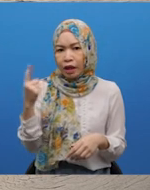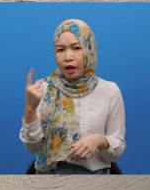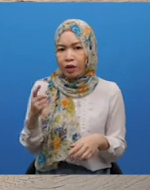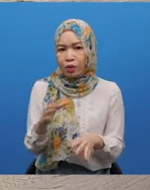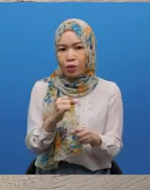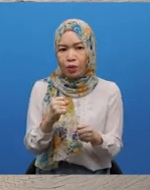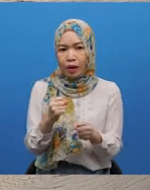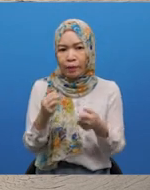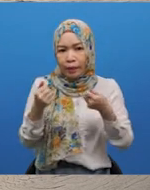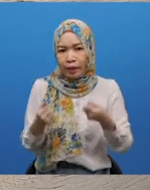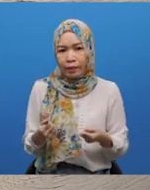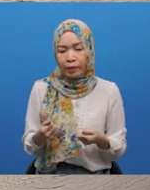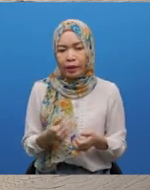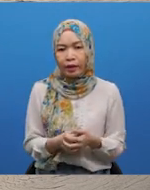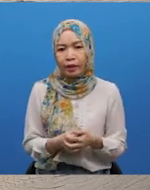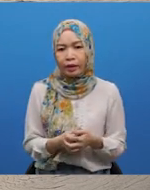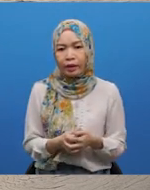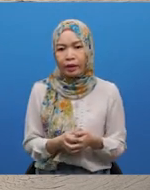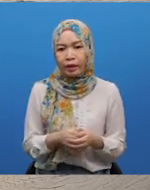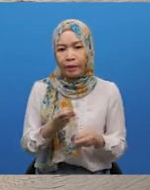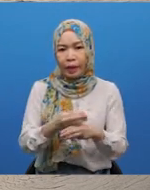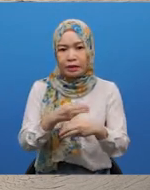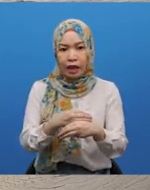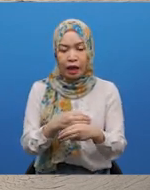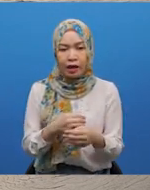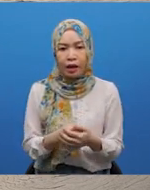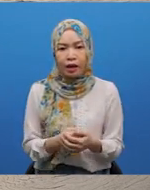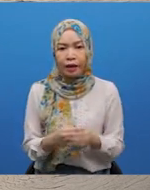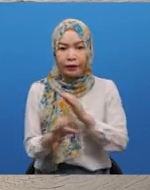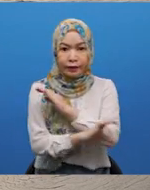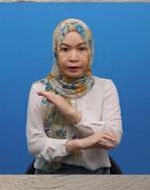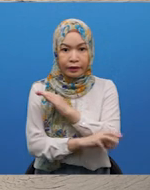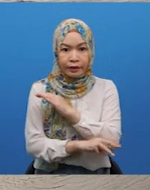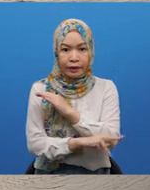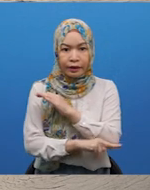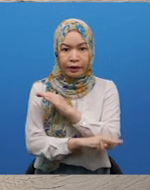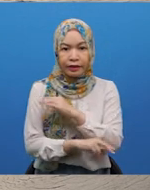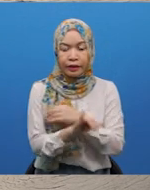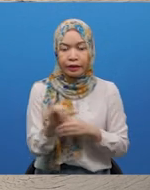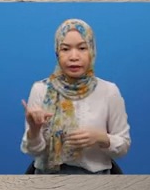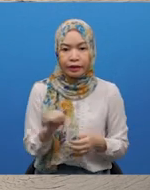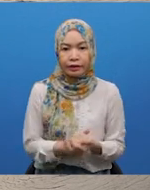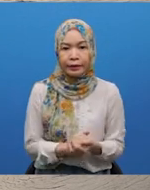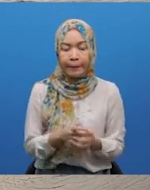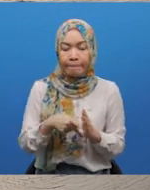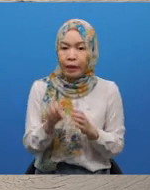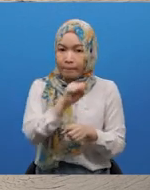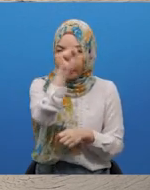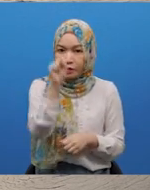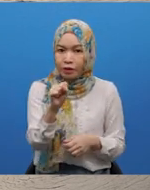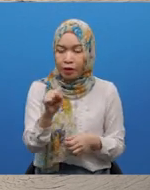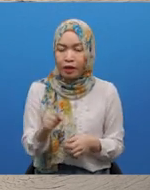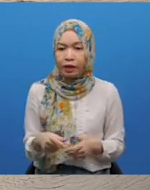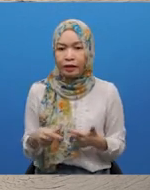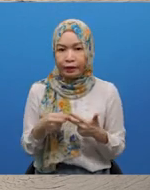tentang masalah yang menimpa negeri baginda. Manakala, persoalan ketiga pula